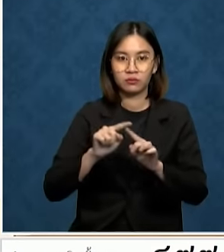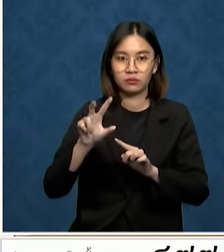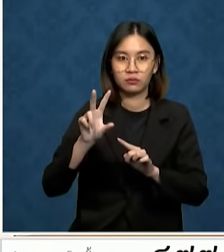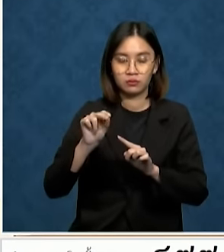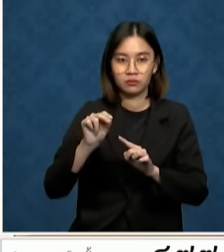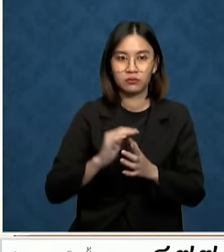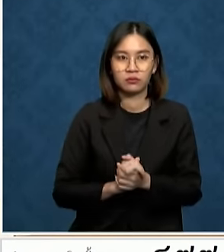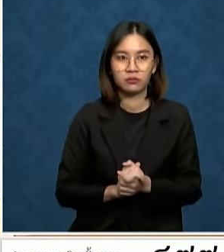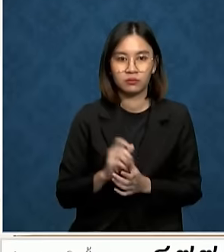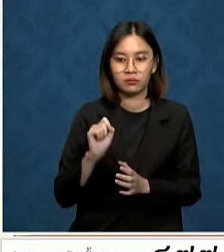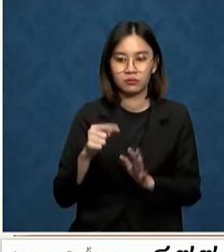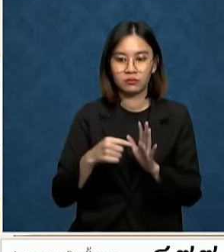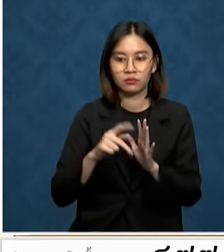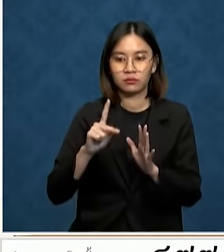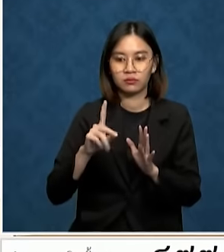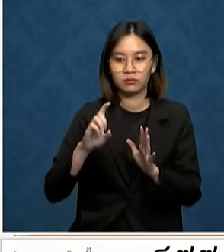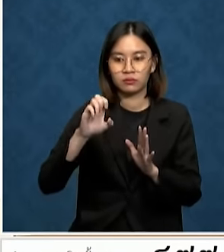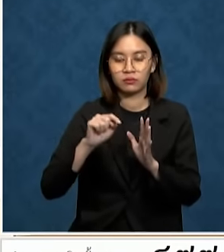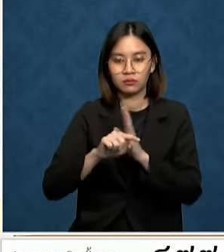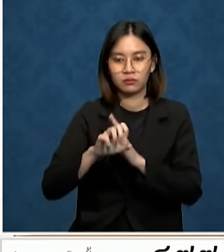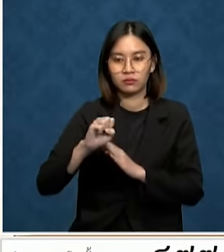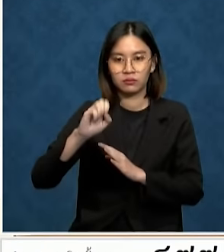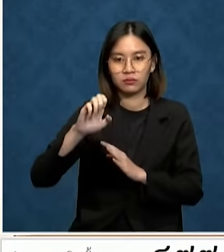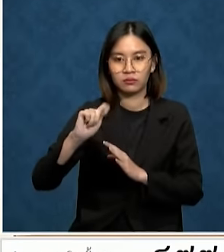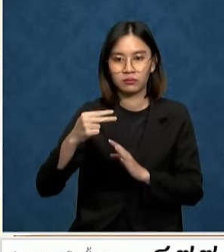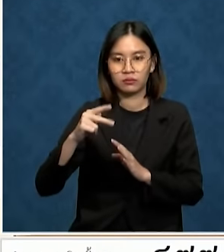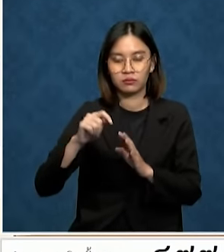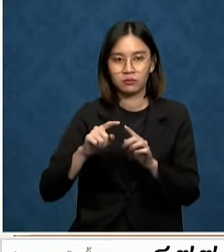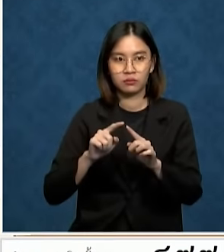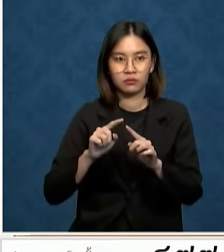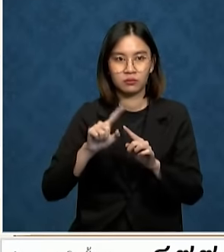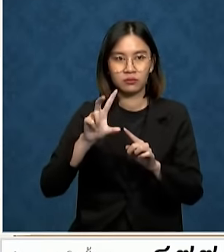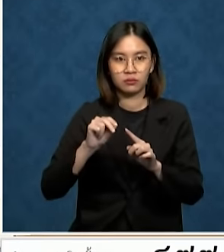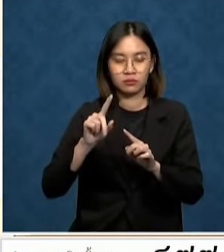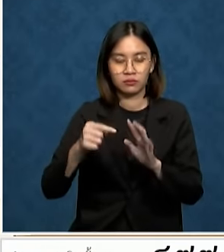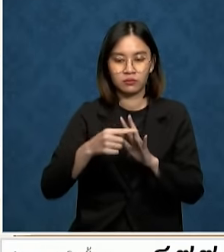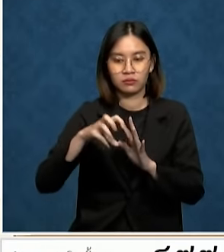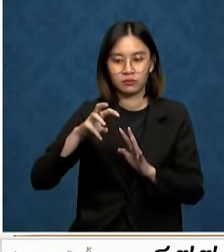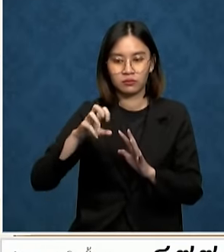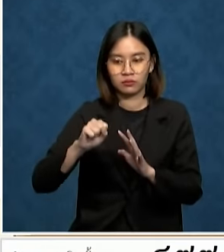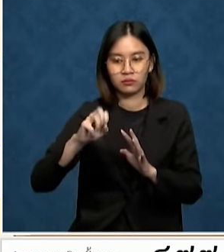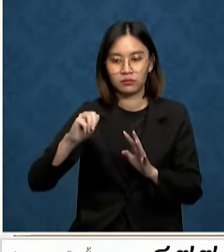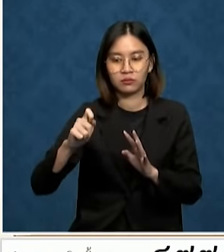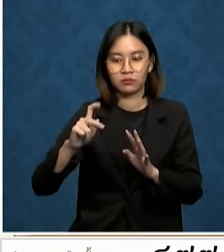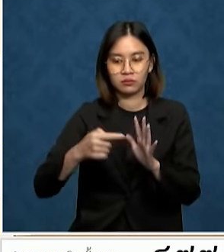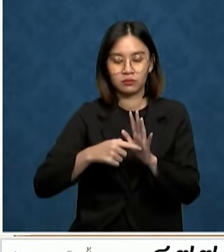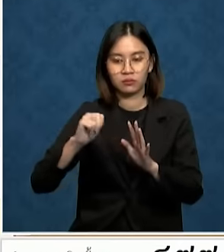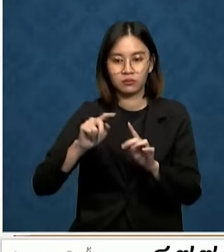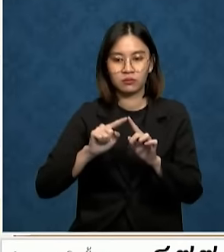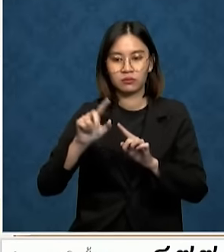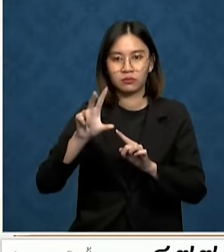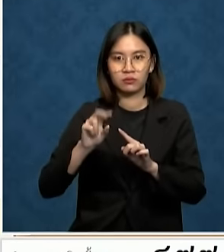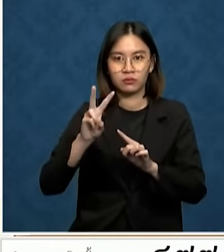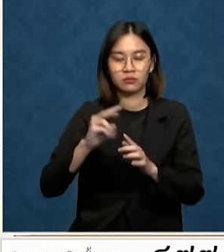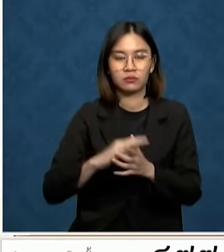30. ในศักษิตขาวทอง31. ในเสมอกันเที่ยงธรรม32.